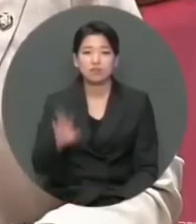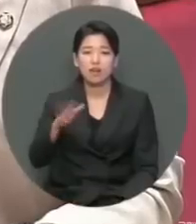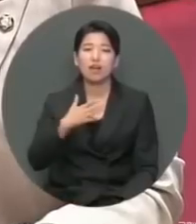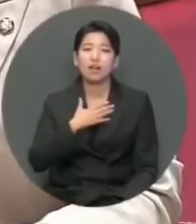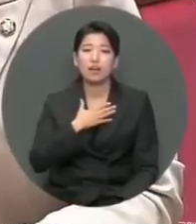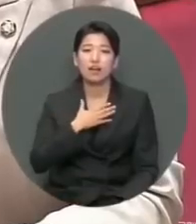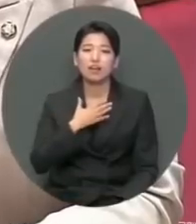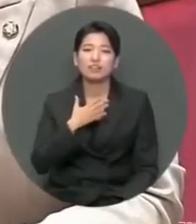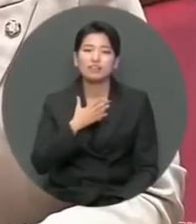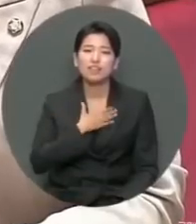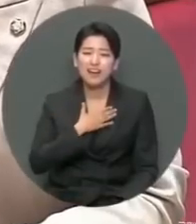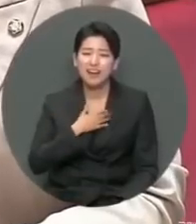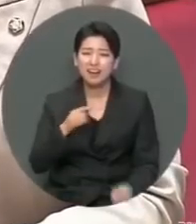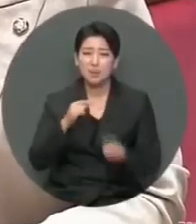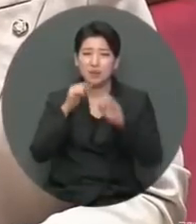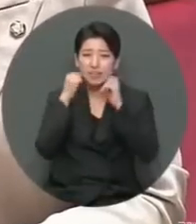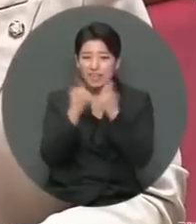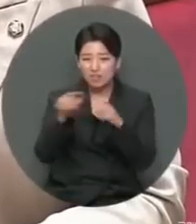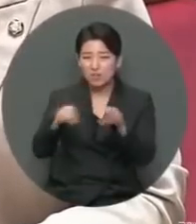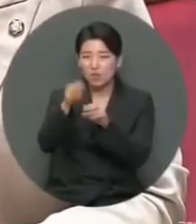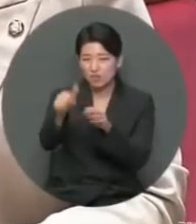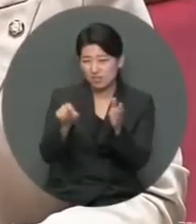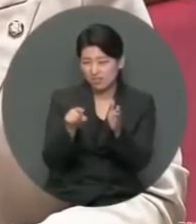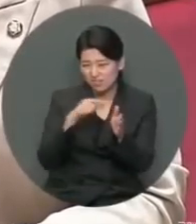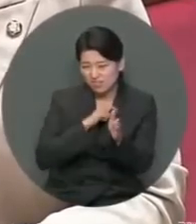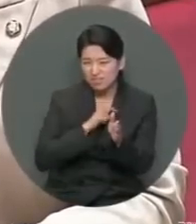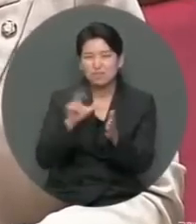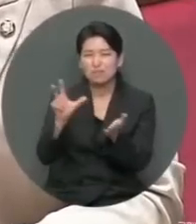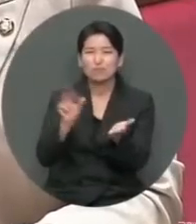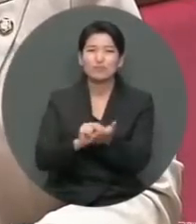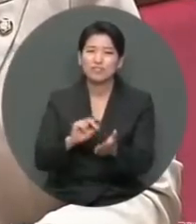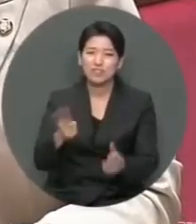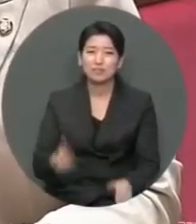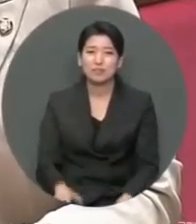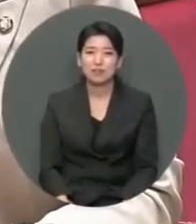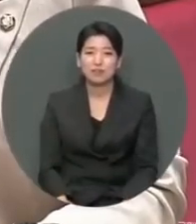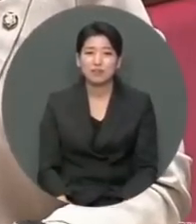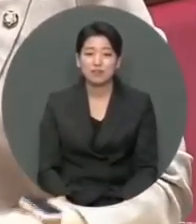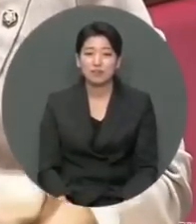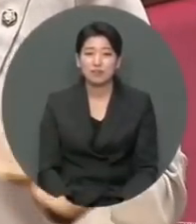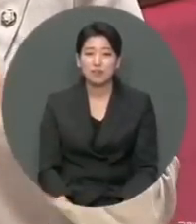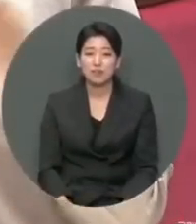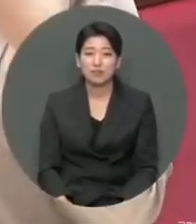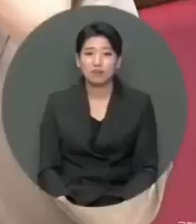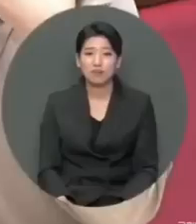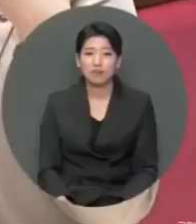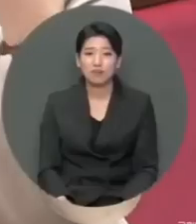뭐 제가 개인적으로 뭐 총리님을 의심할 일이 뭐가 있겠어요. 그런 게 아니라